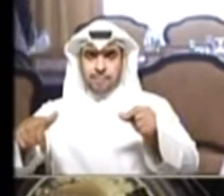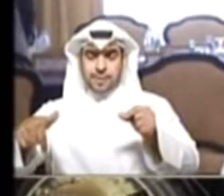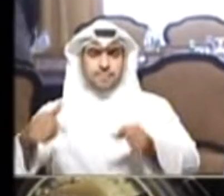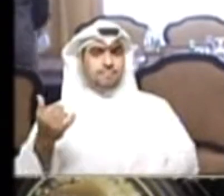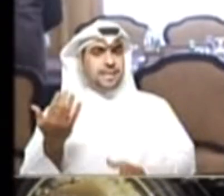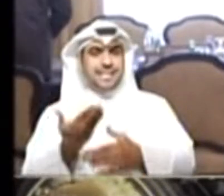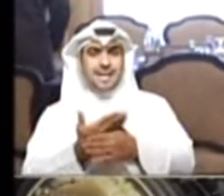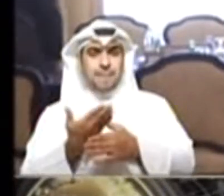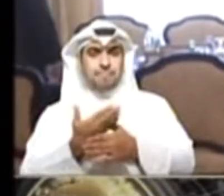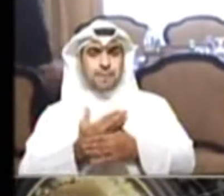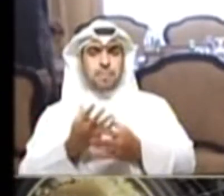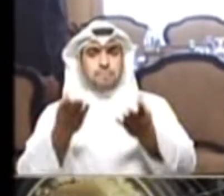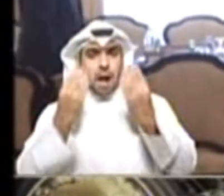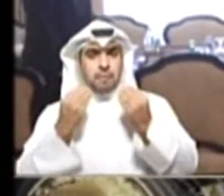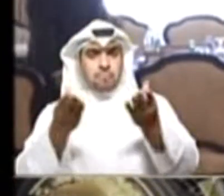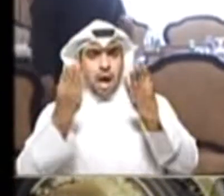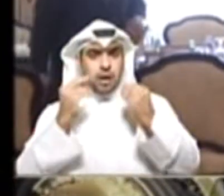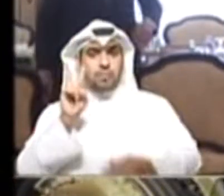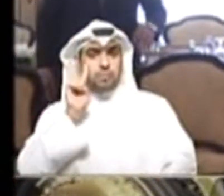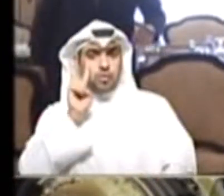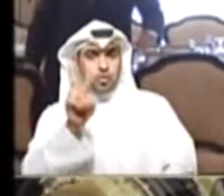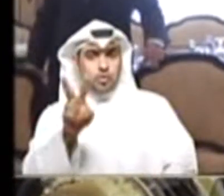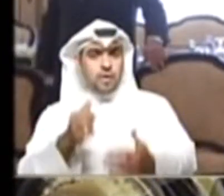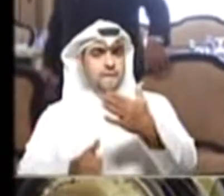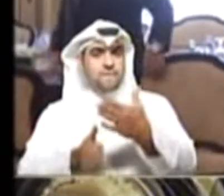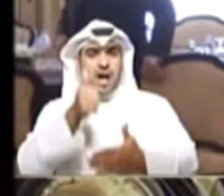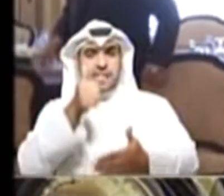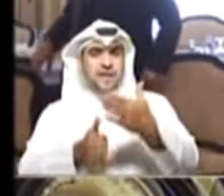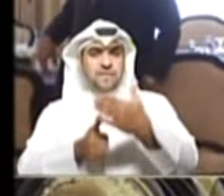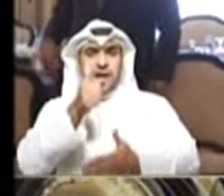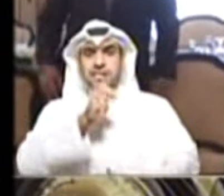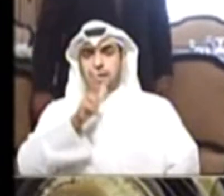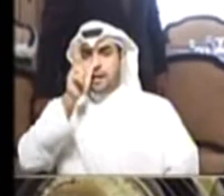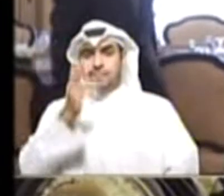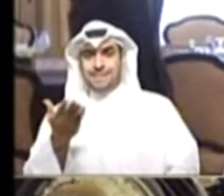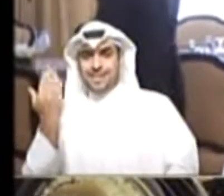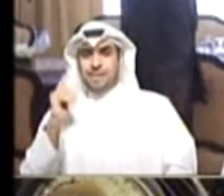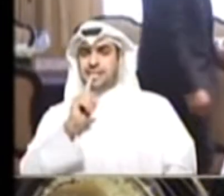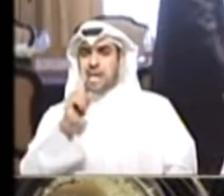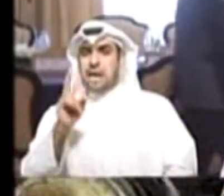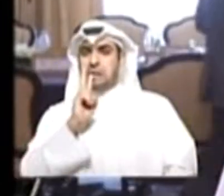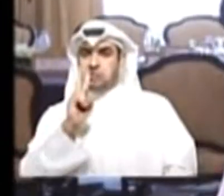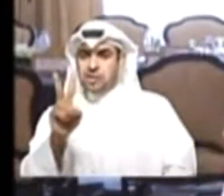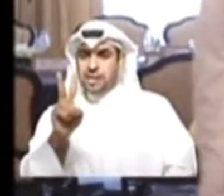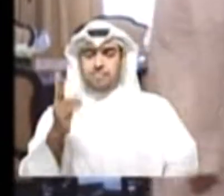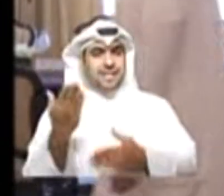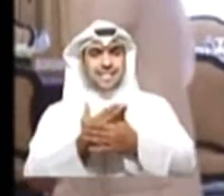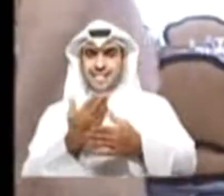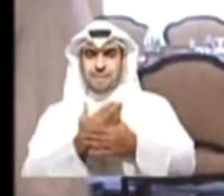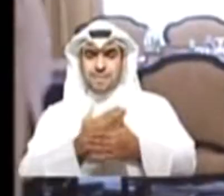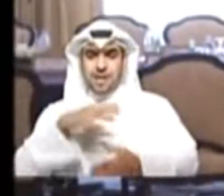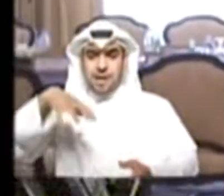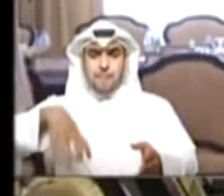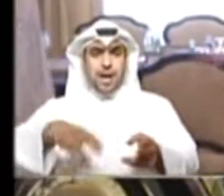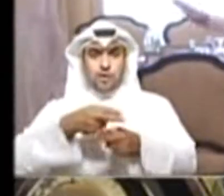اللي قامت فيها الأمانة العامة على السنوات الماضية، لذلك بمناسبة أن دولة الكويت هي دولة